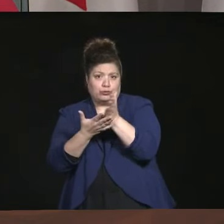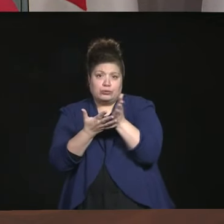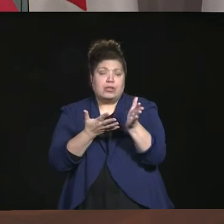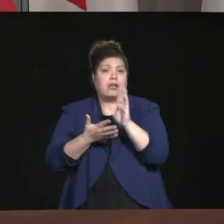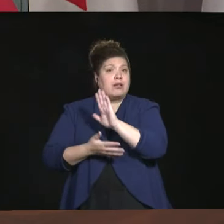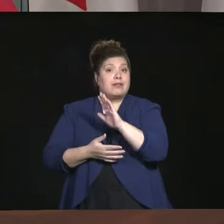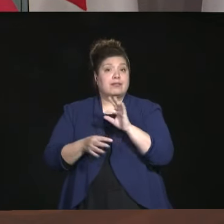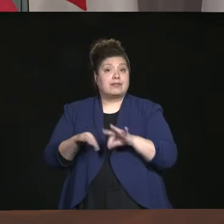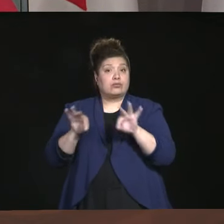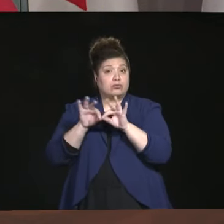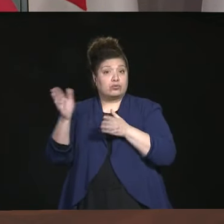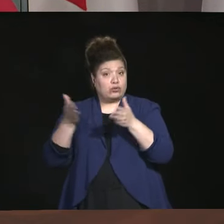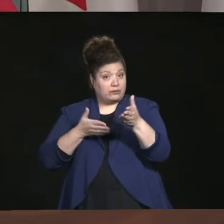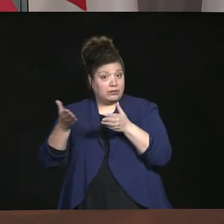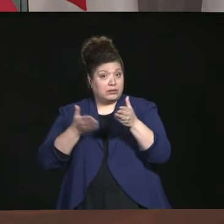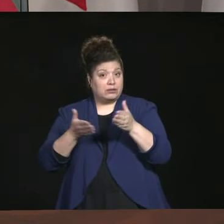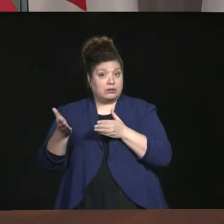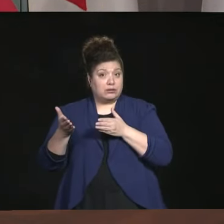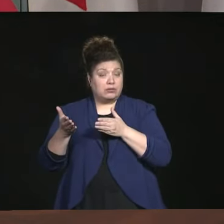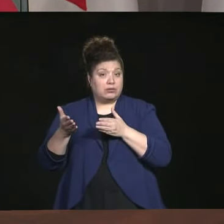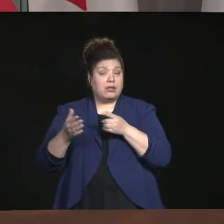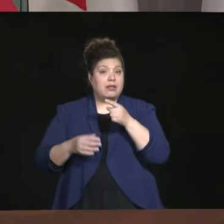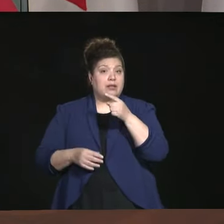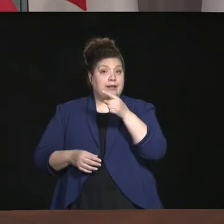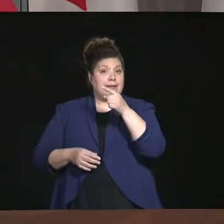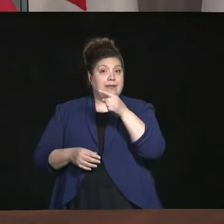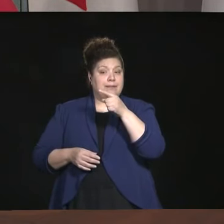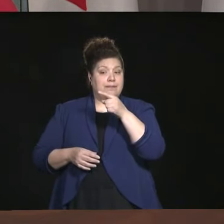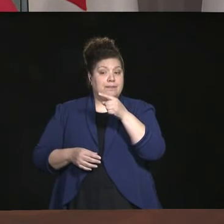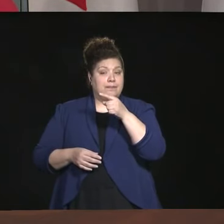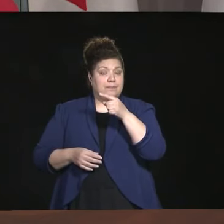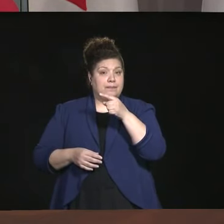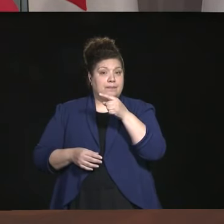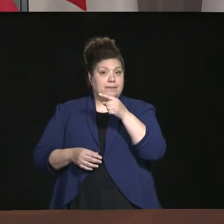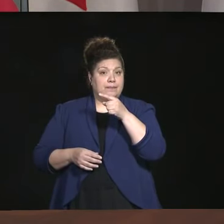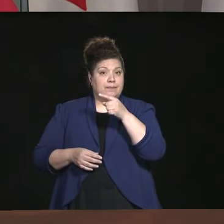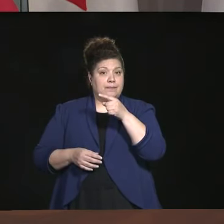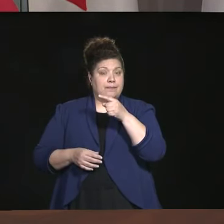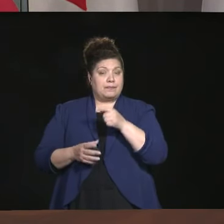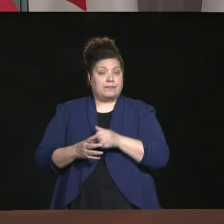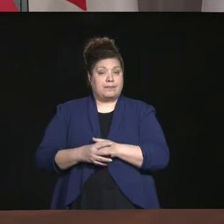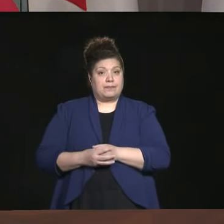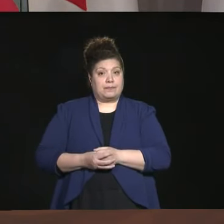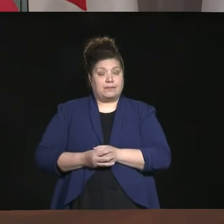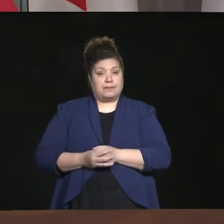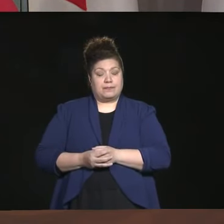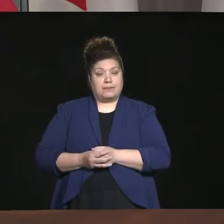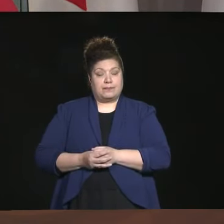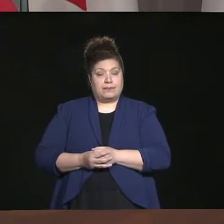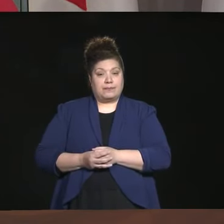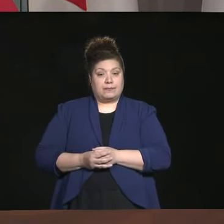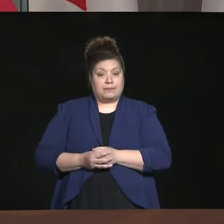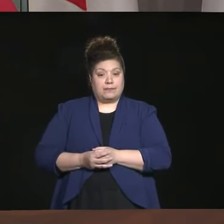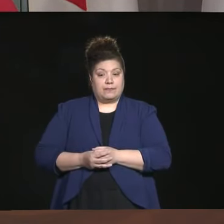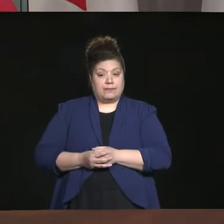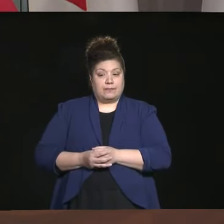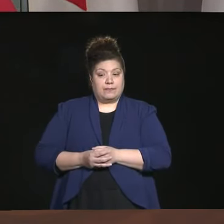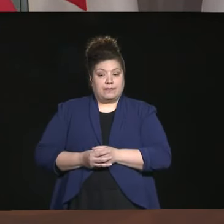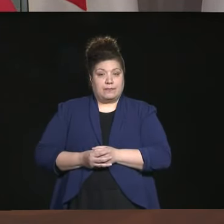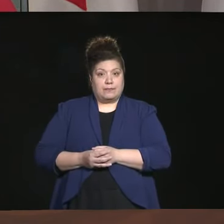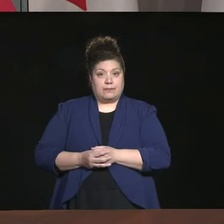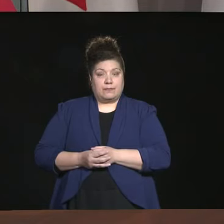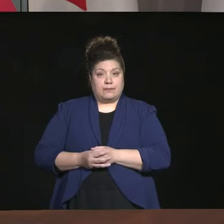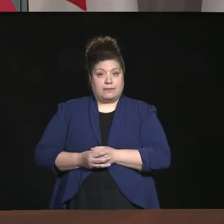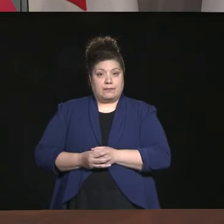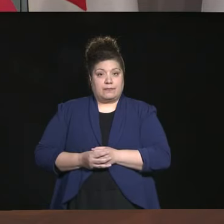premièrement une situation où notre pays a un besoin extrême du travail